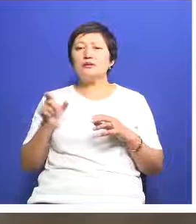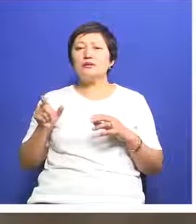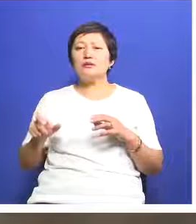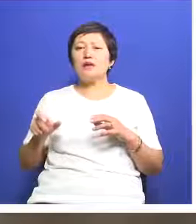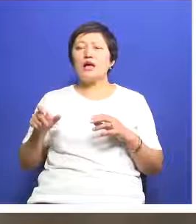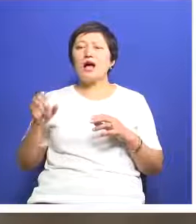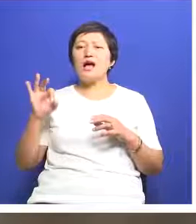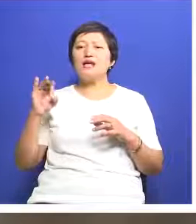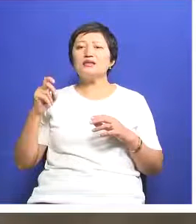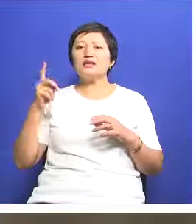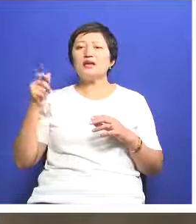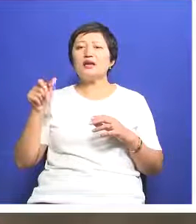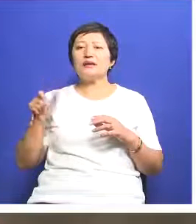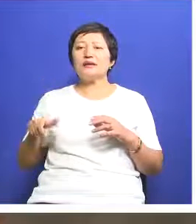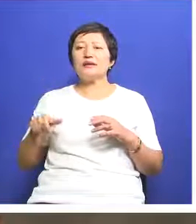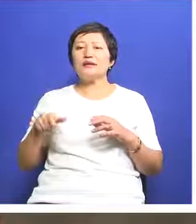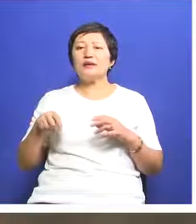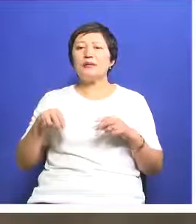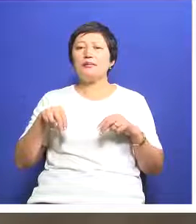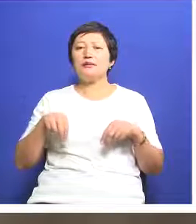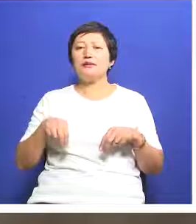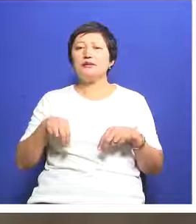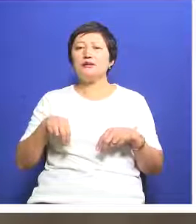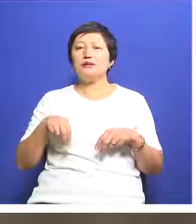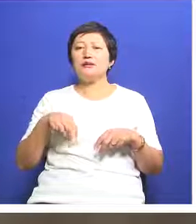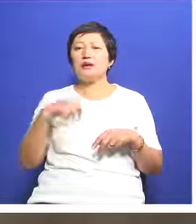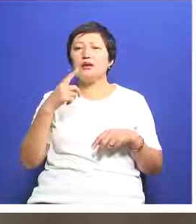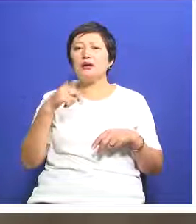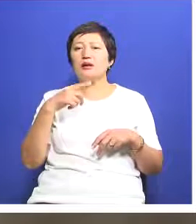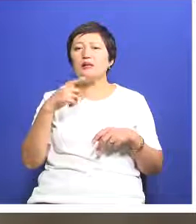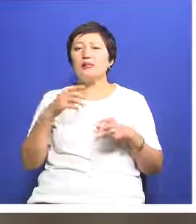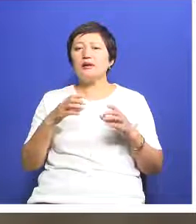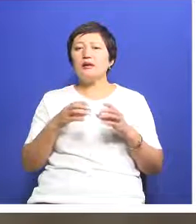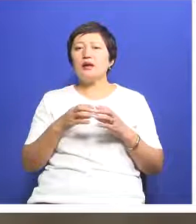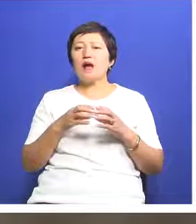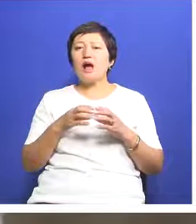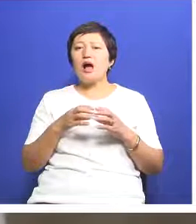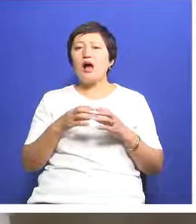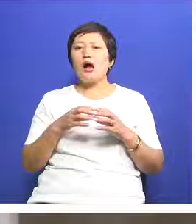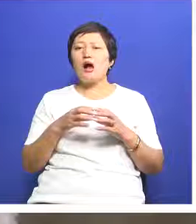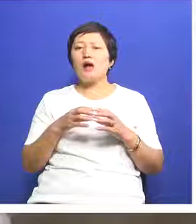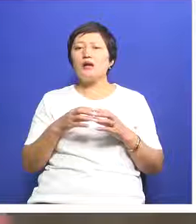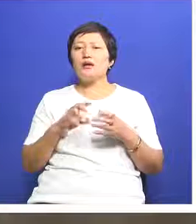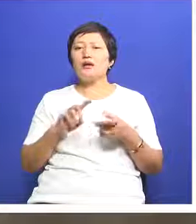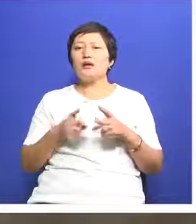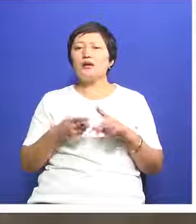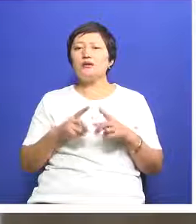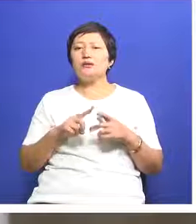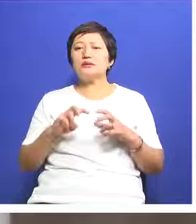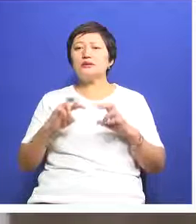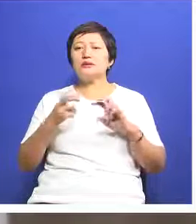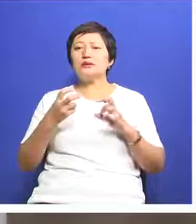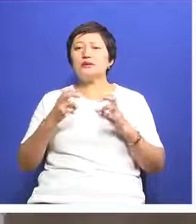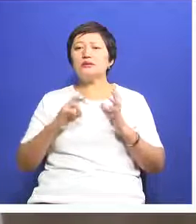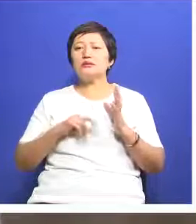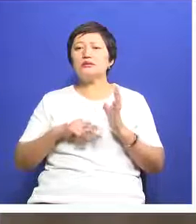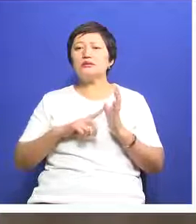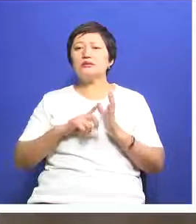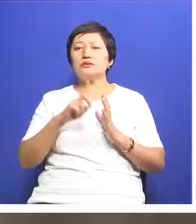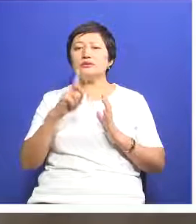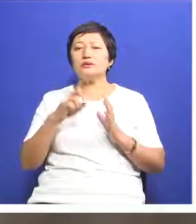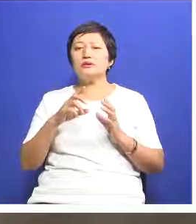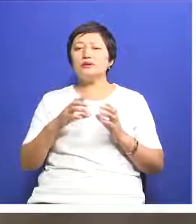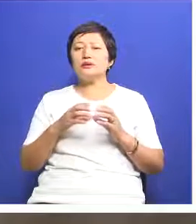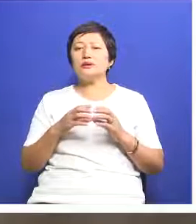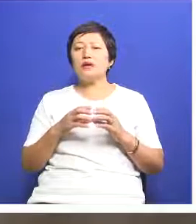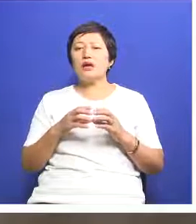Асыл хан деген кісі. Президентке бар дейді маған. Или ауыстырыңыздар, или осы мәселені көтеріңіздер. Одан